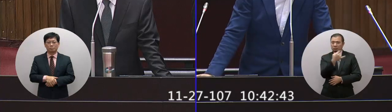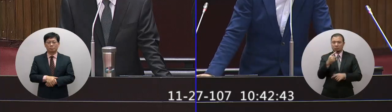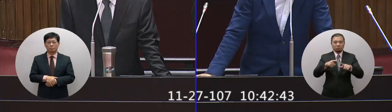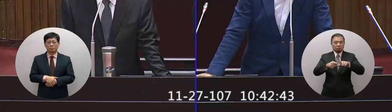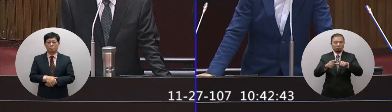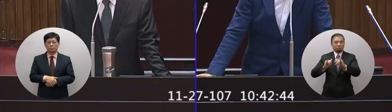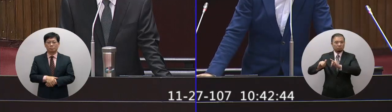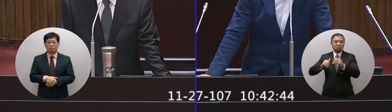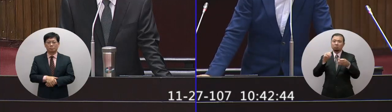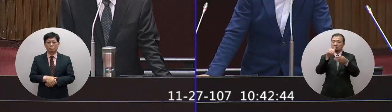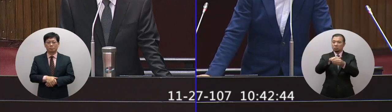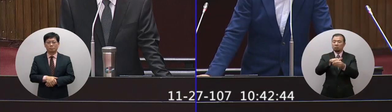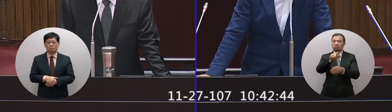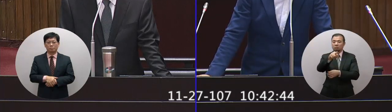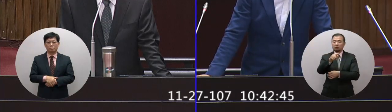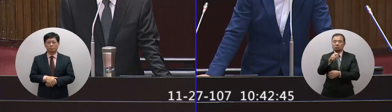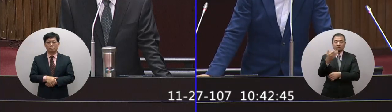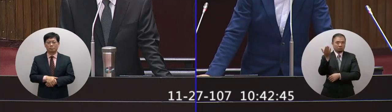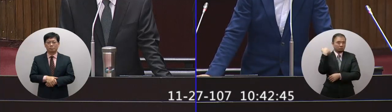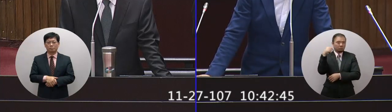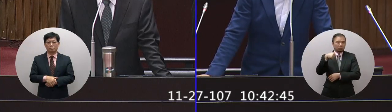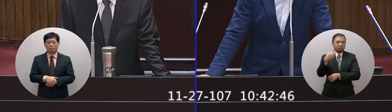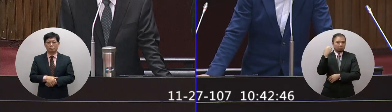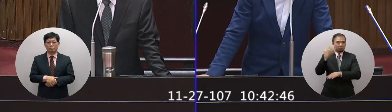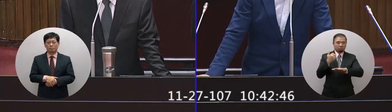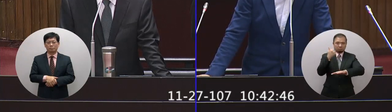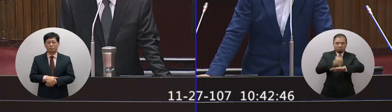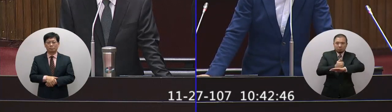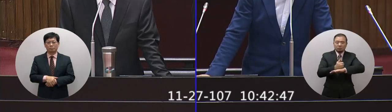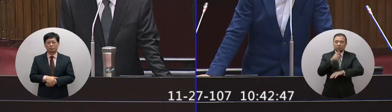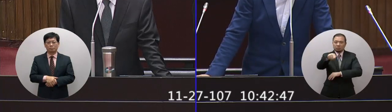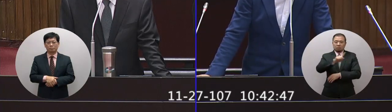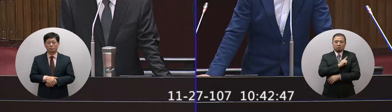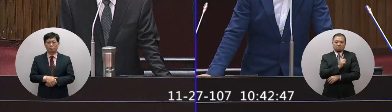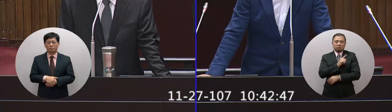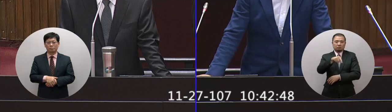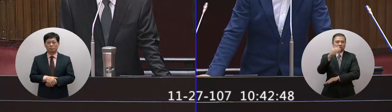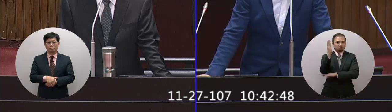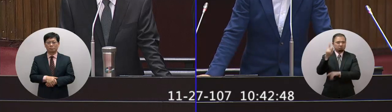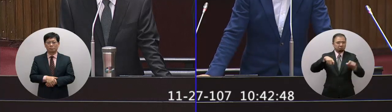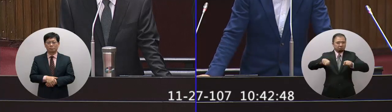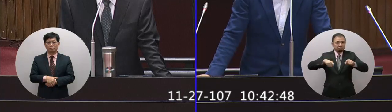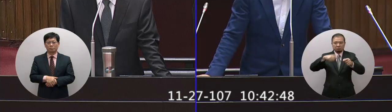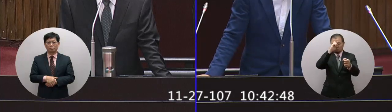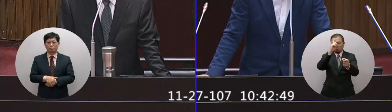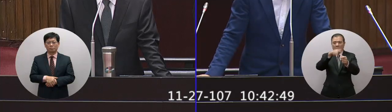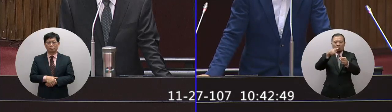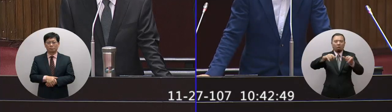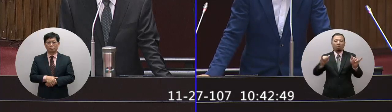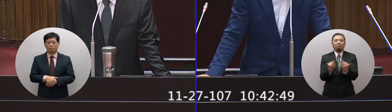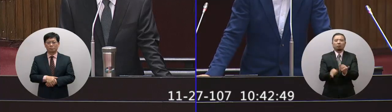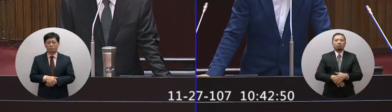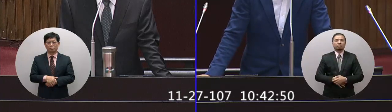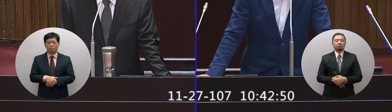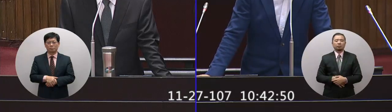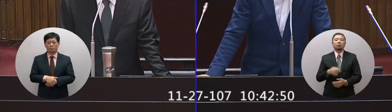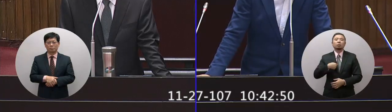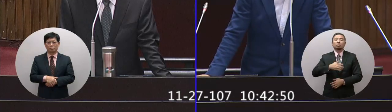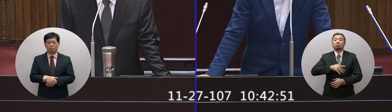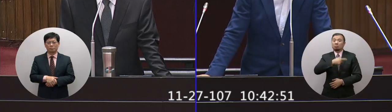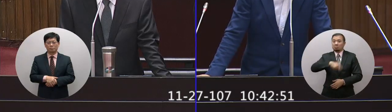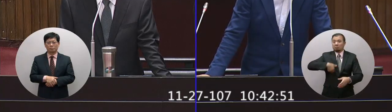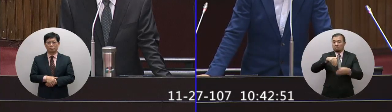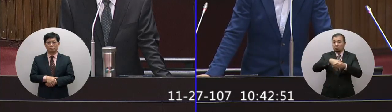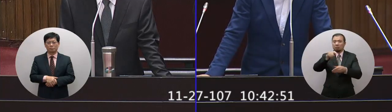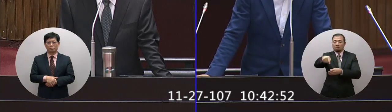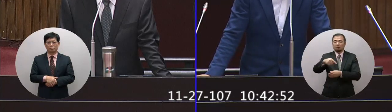你刚上台，你的施政理念跟方向都是相矛盾的。那我也当然知道，你为了选举的结果，你愿意负